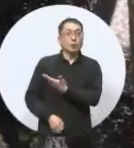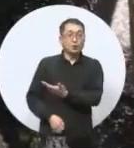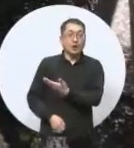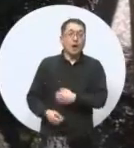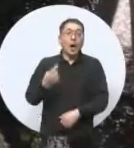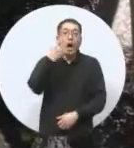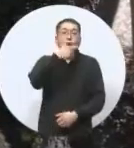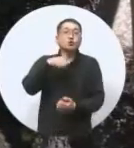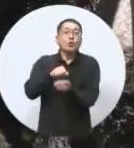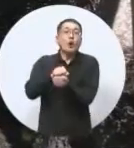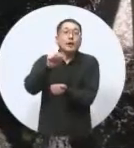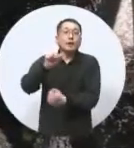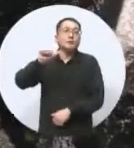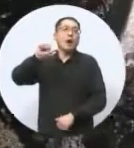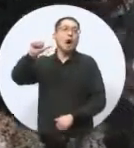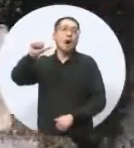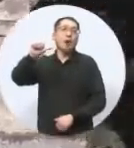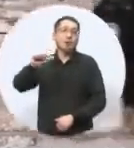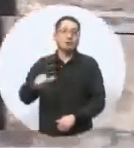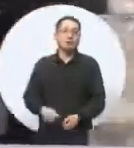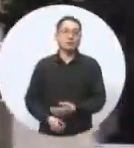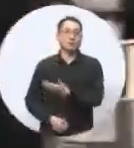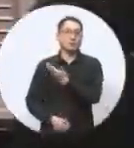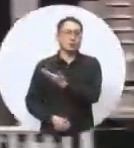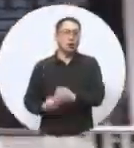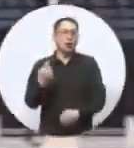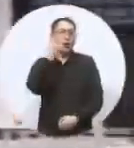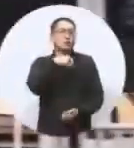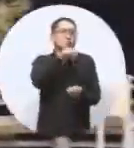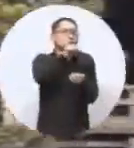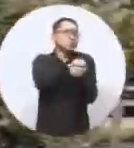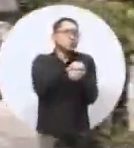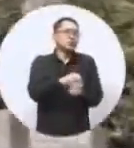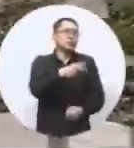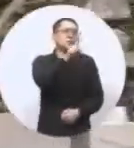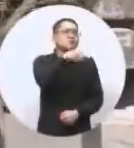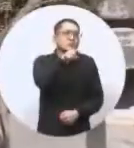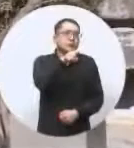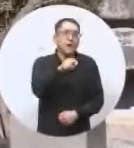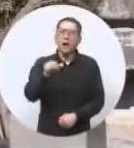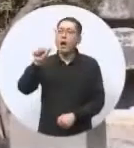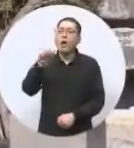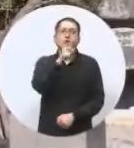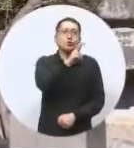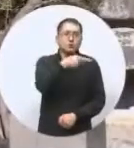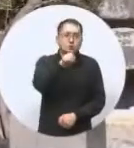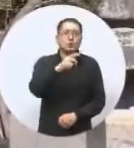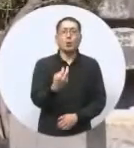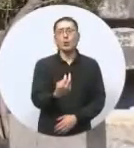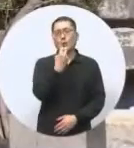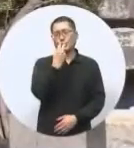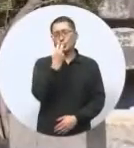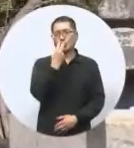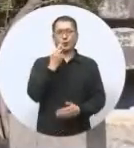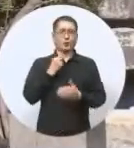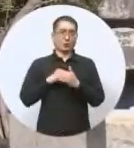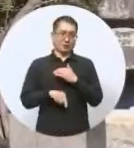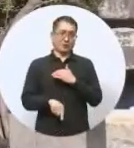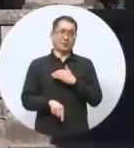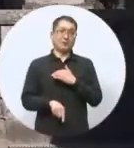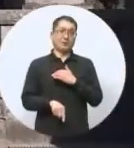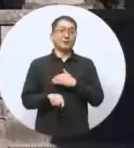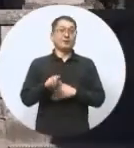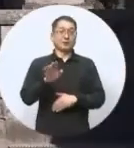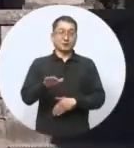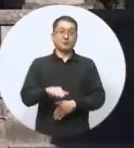が口を開けているあ、こちらが口をつぐんでいるうん、あ、うんの呼吸という方剣